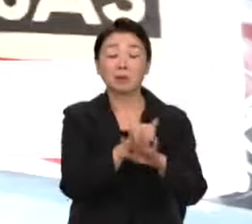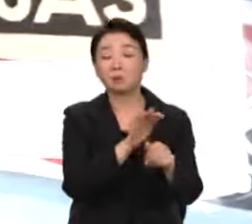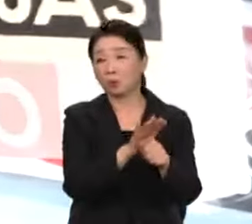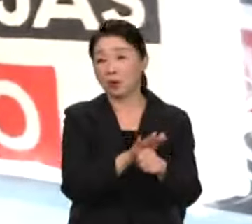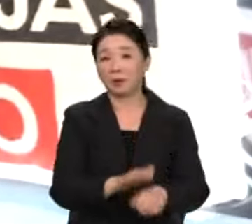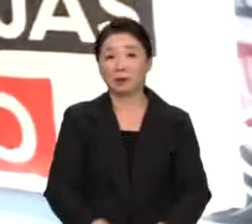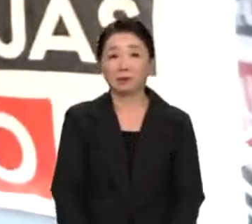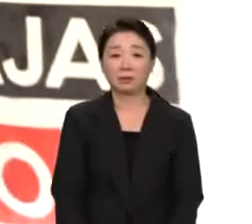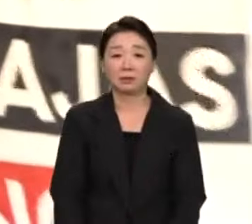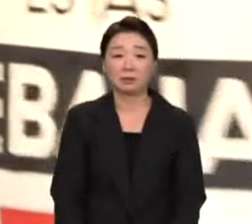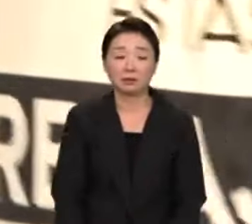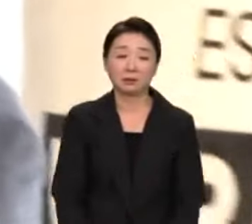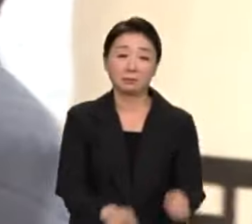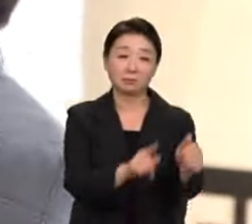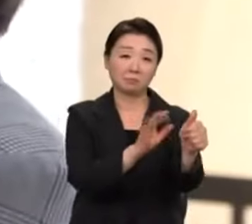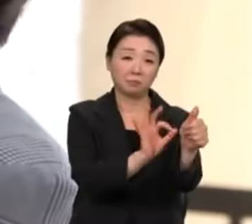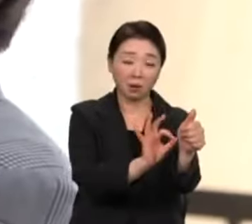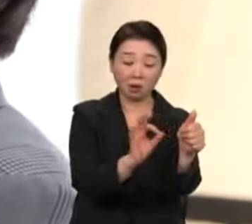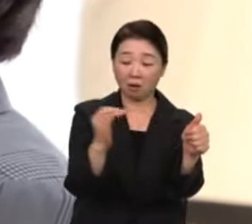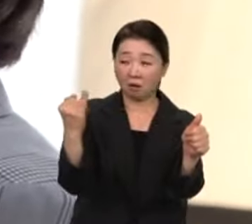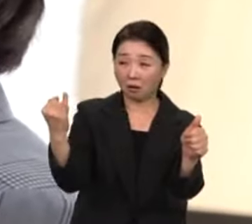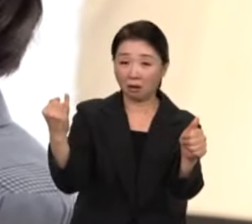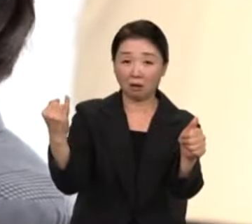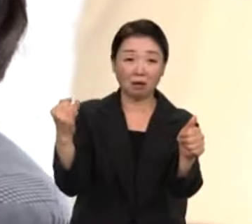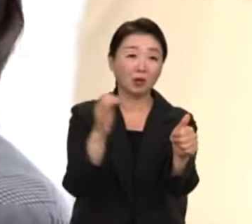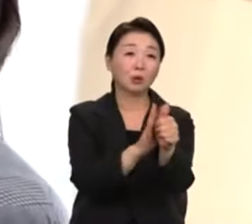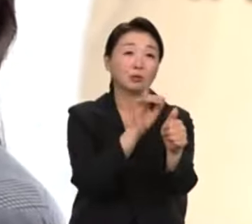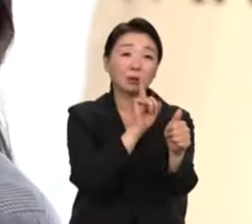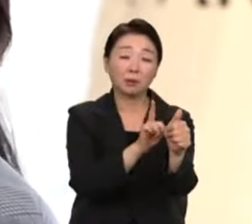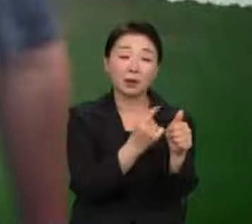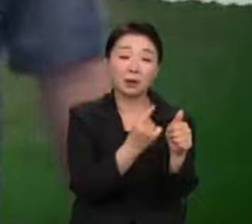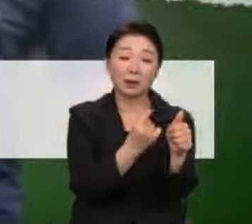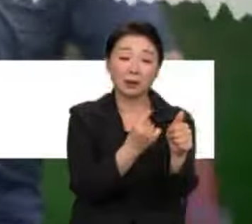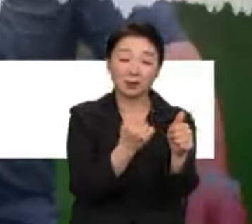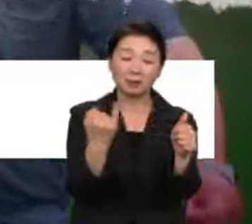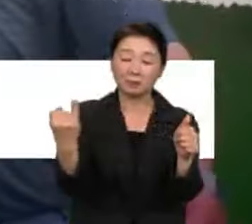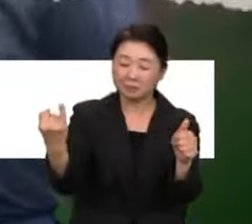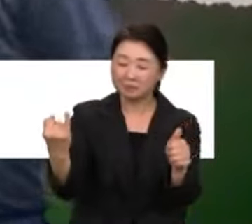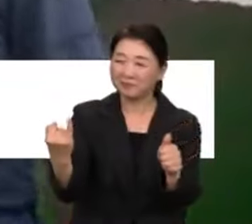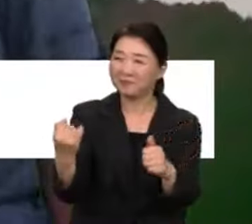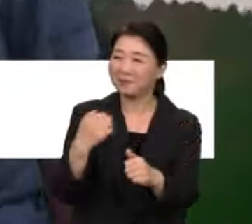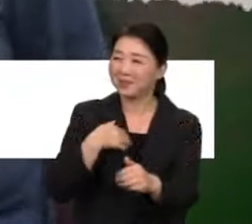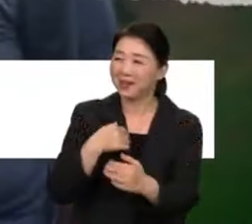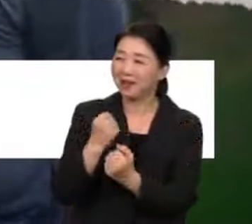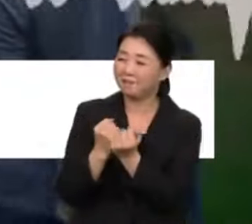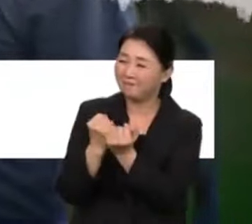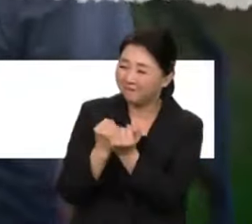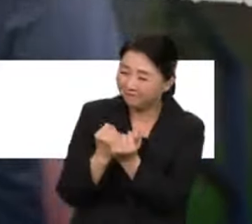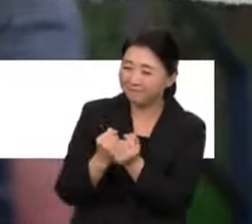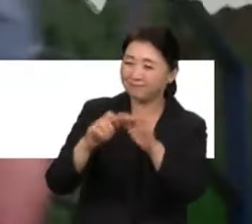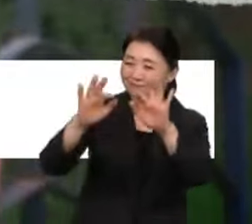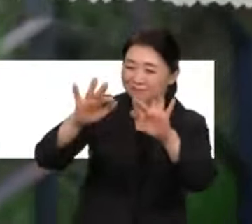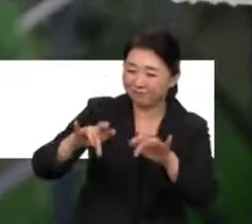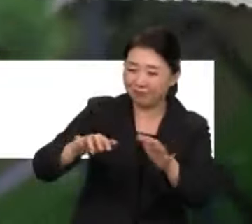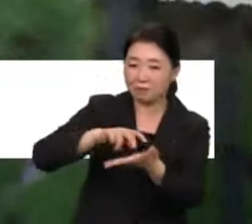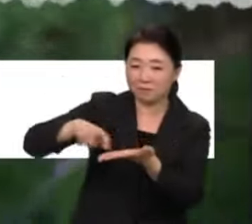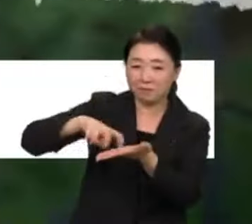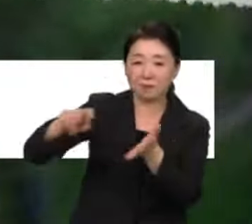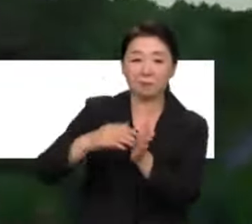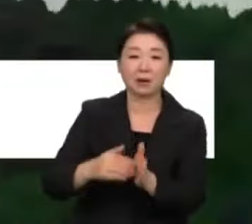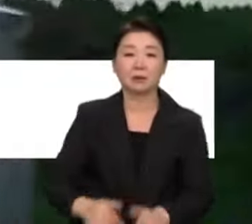거야 명시는 김여사가 도와줄 거라고도 합니다 여사한테 내 구구절절하게 테스트로 더 문자로